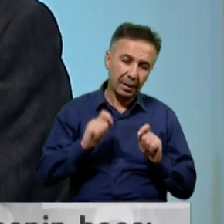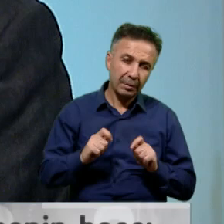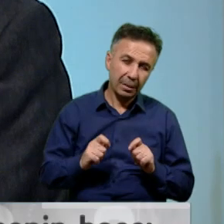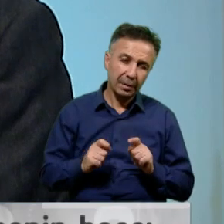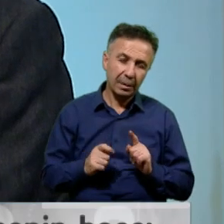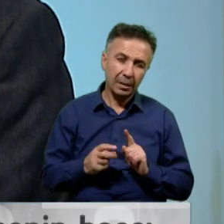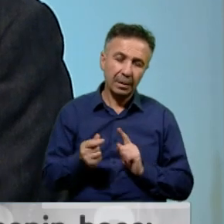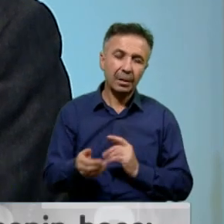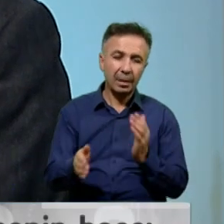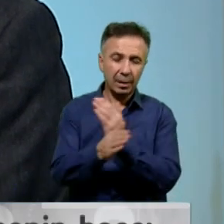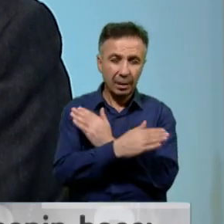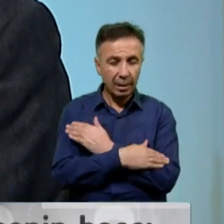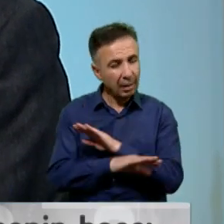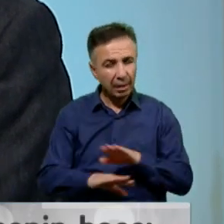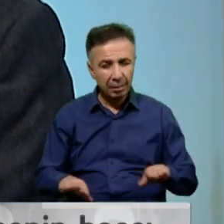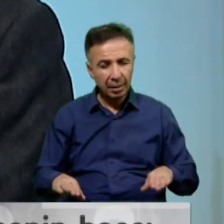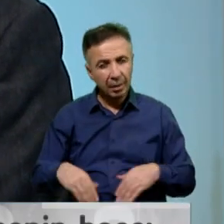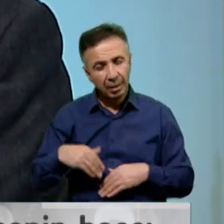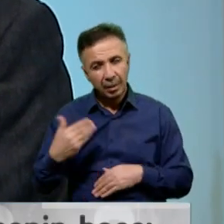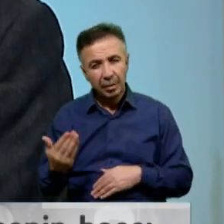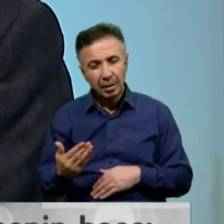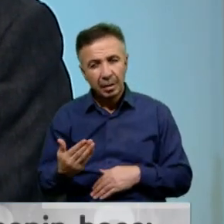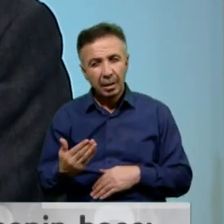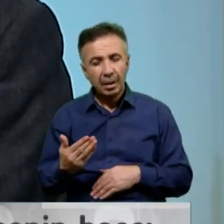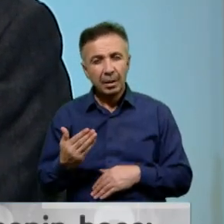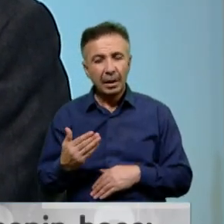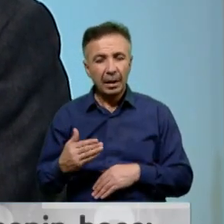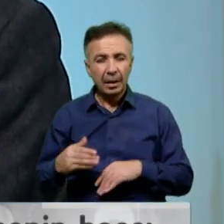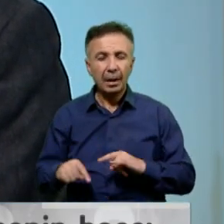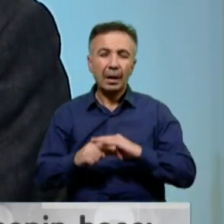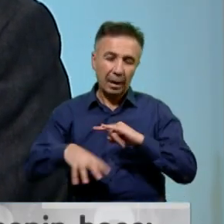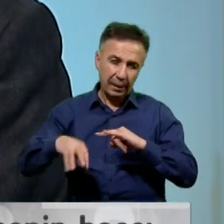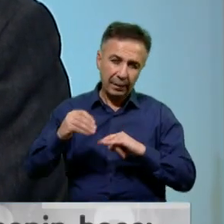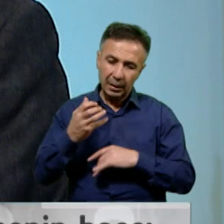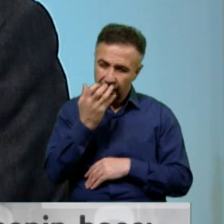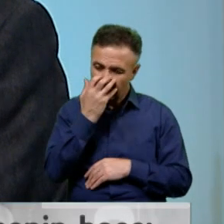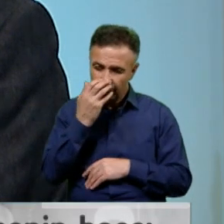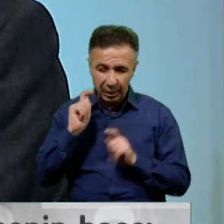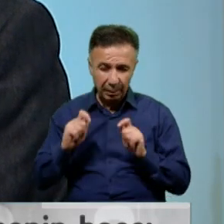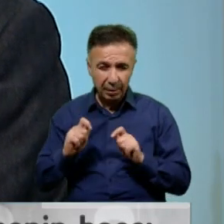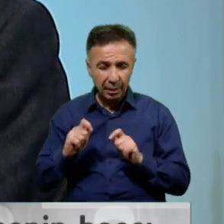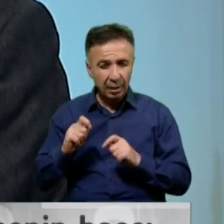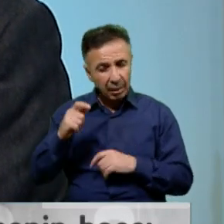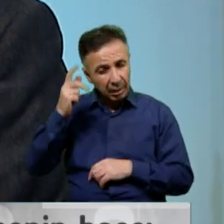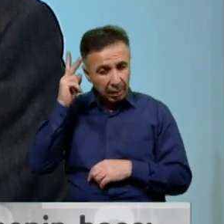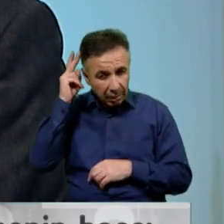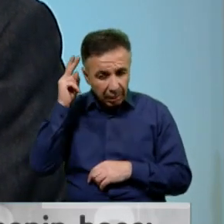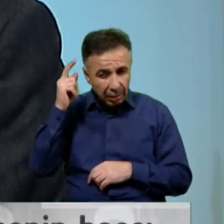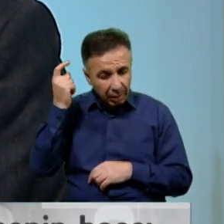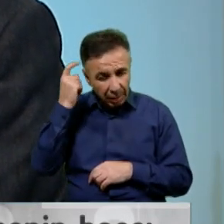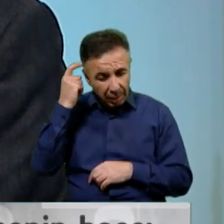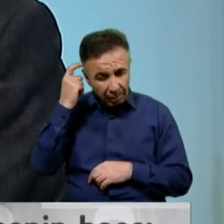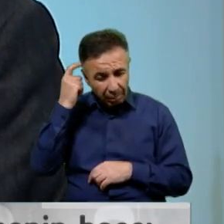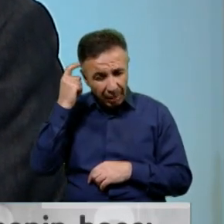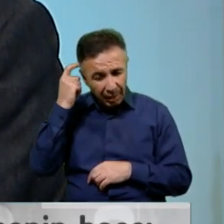çıktık. Daha sonra da vakfiye gittik, vakfiyemizi yaptık. Dönüşte saç, baş, tıraş. Daha